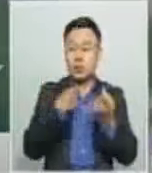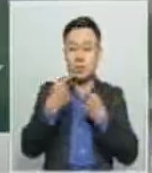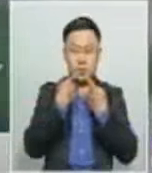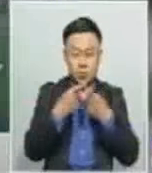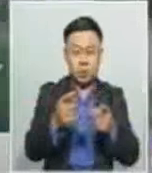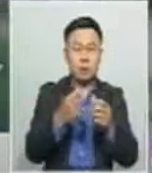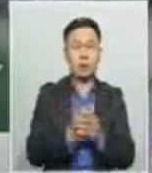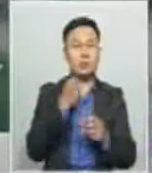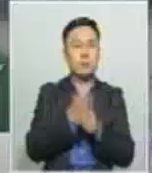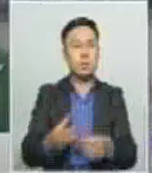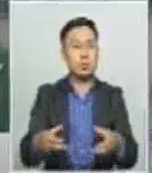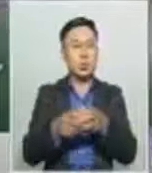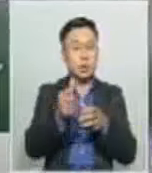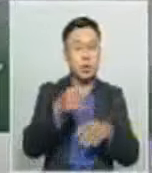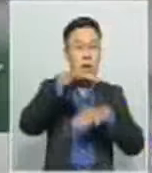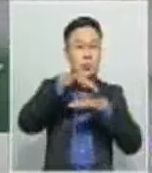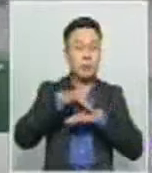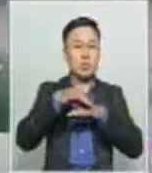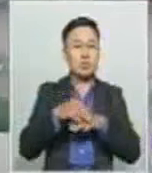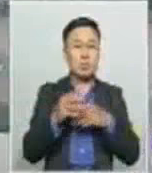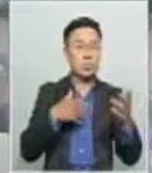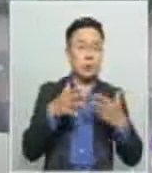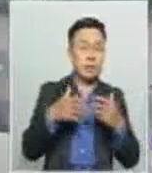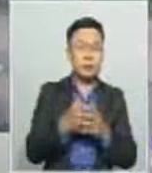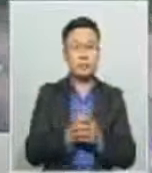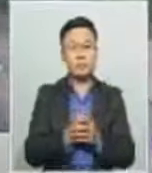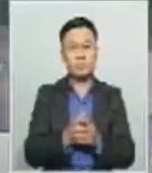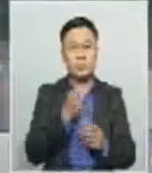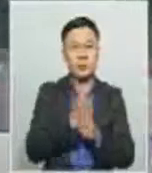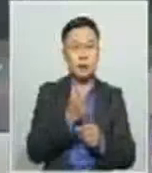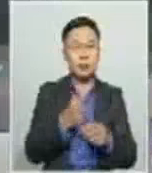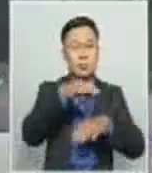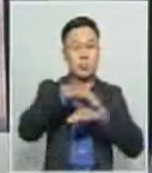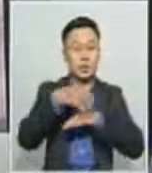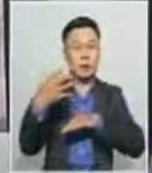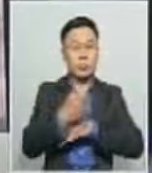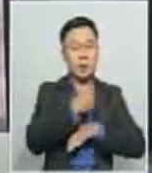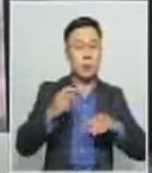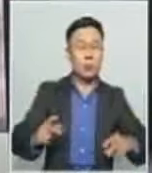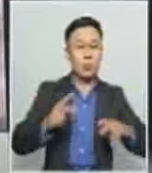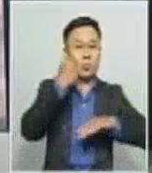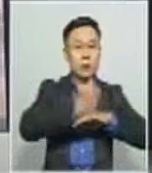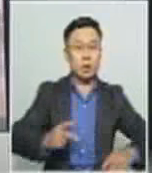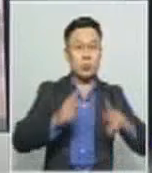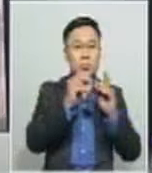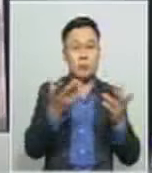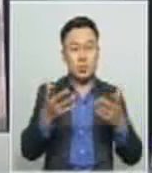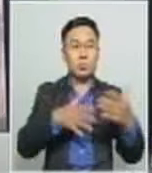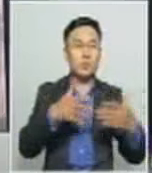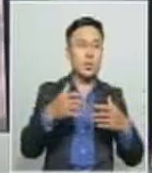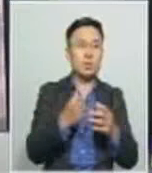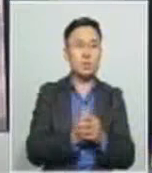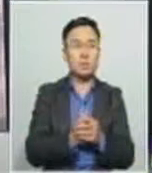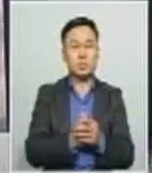ถทำงานในพรรคได้ไม่มีตำแหน่งแห่งที่ในพรรคก็ไม่เป็นไร ค่ะ ไม่ได้ดำรงตำแหน่งทางการเมืองก็ไม่เป็นไรก็อาจจะอยู่พรร